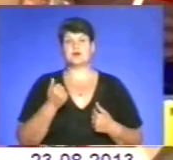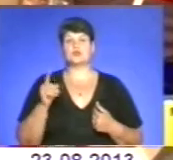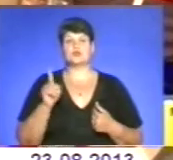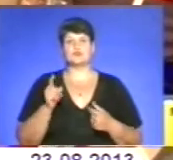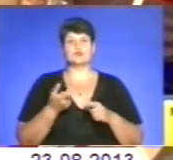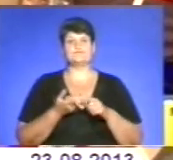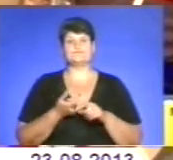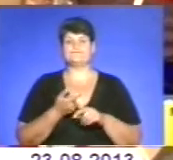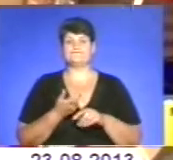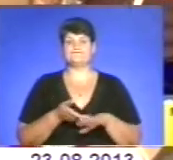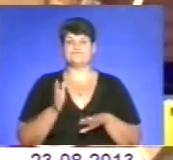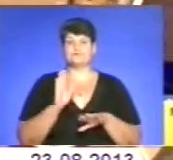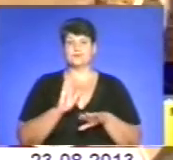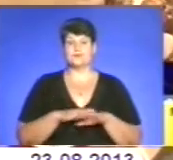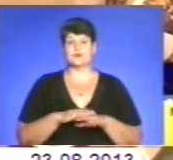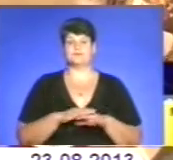дуже достаткує.